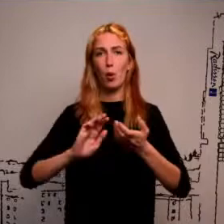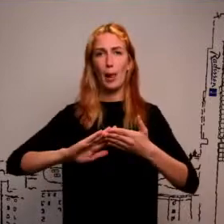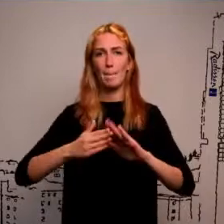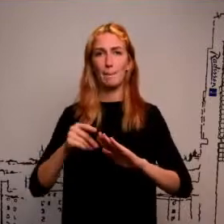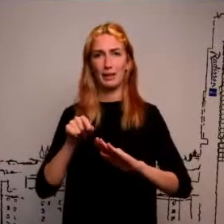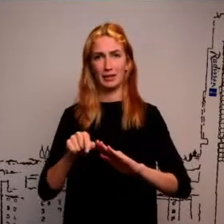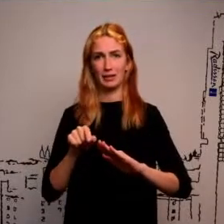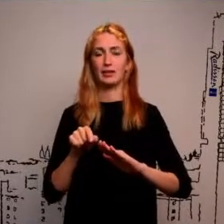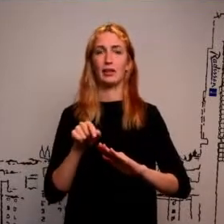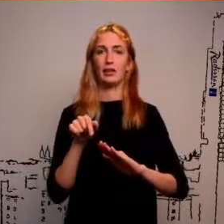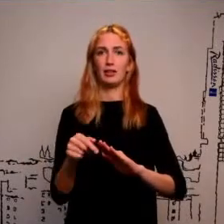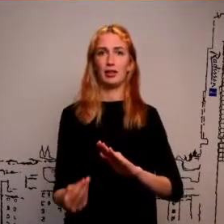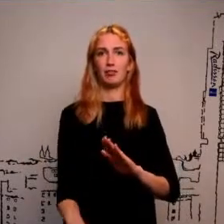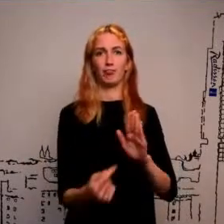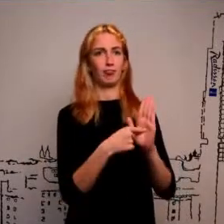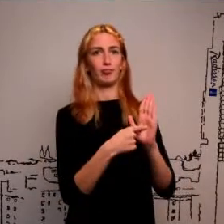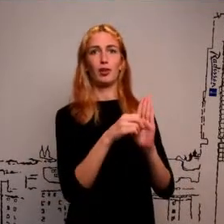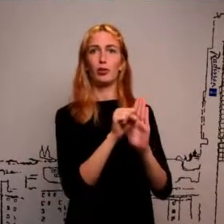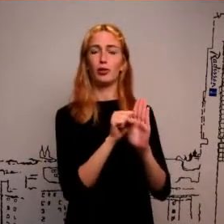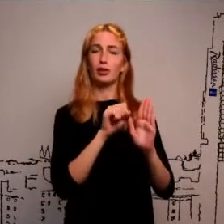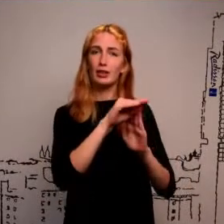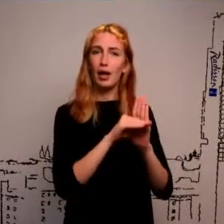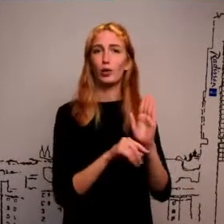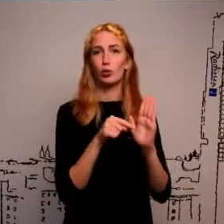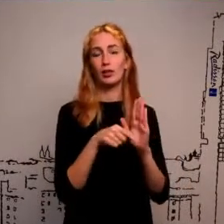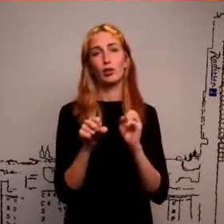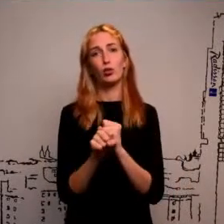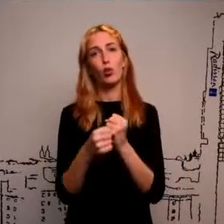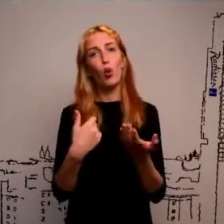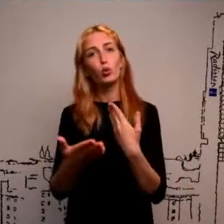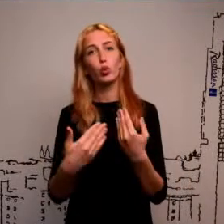seadusest tulenev töösuhte nagu vormistamise alus.